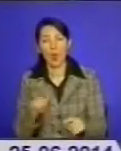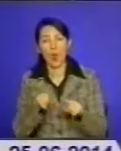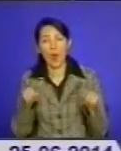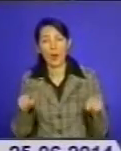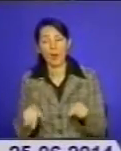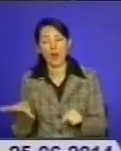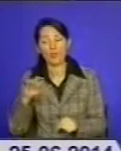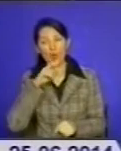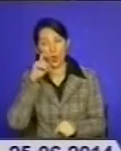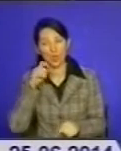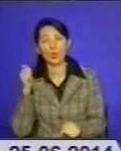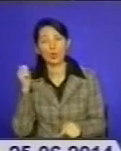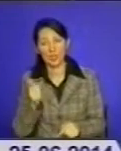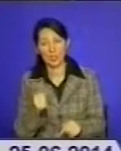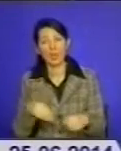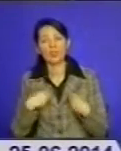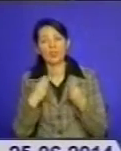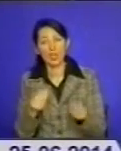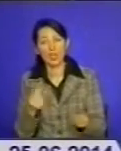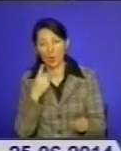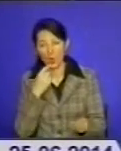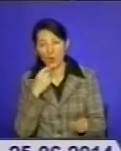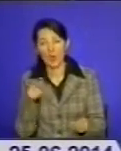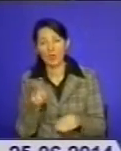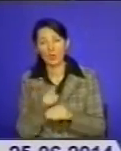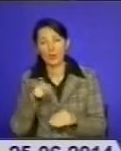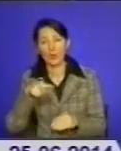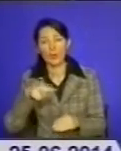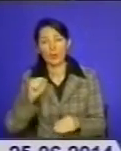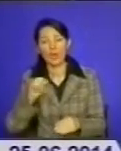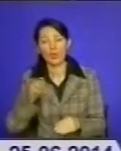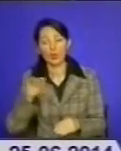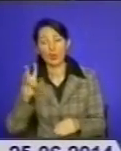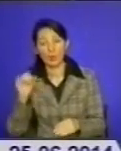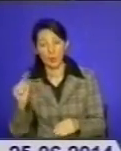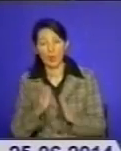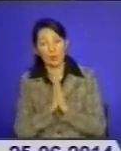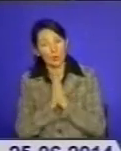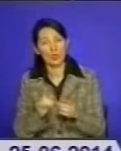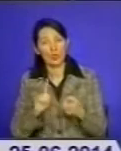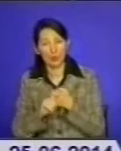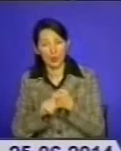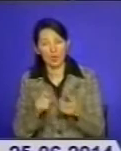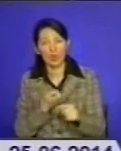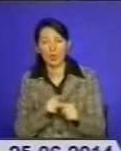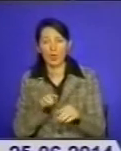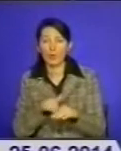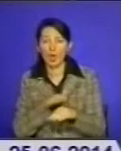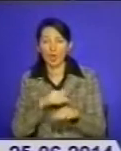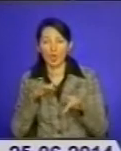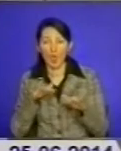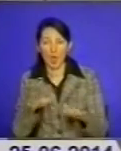Всеукраїнського тижня здачі крові тернопільські пластуни закликають долучитися до цієї благодійної акції. Подробиці у сюжеті Анжели